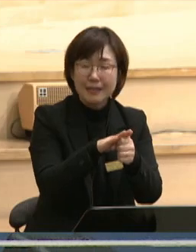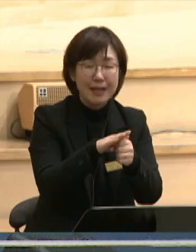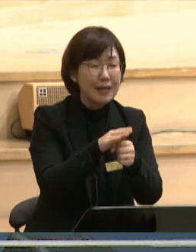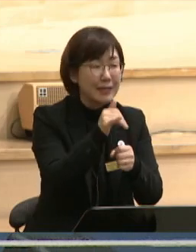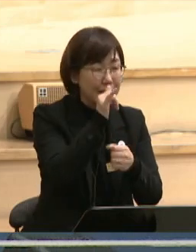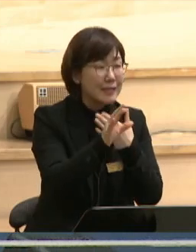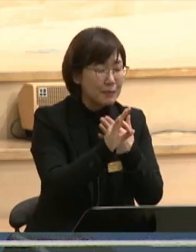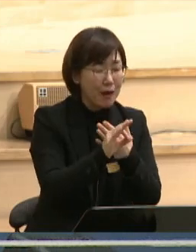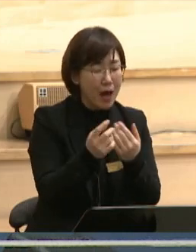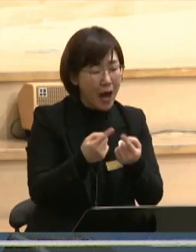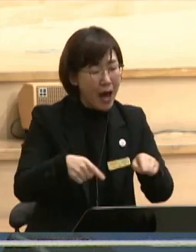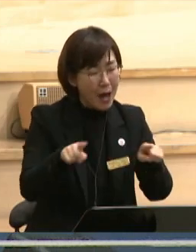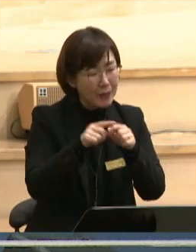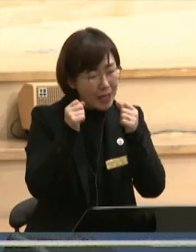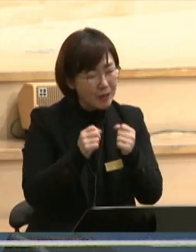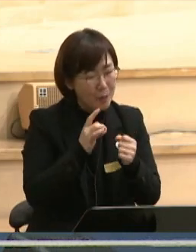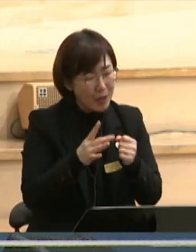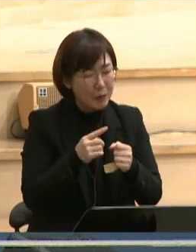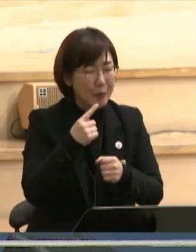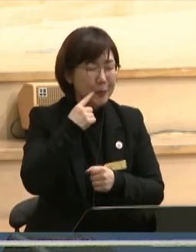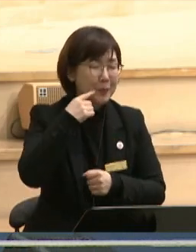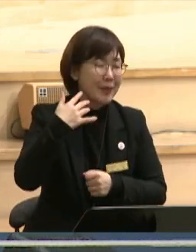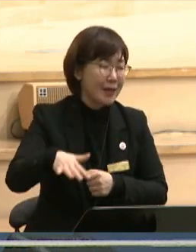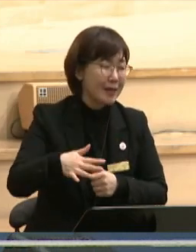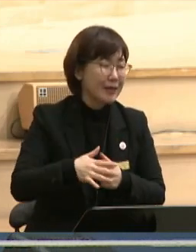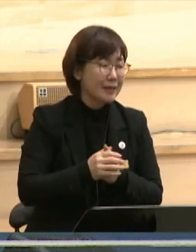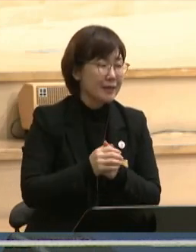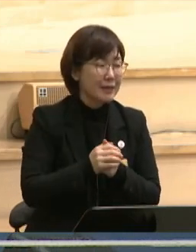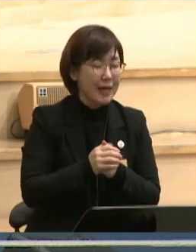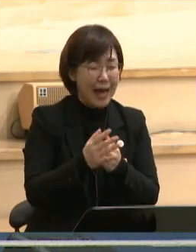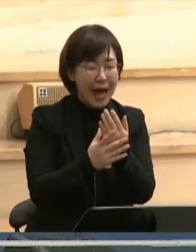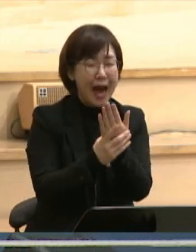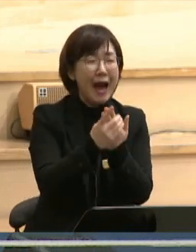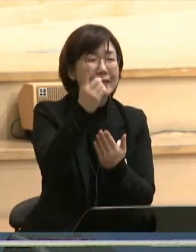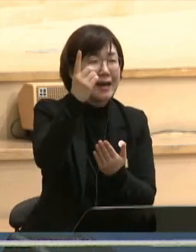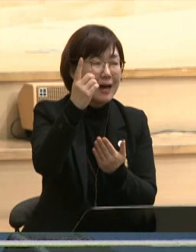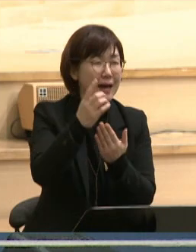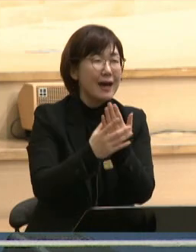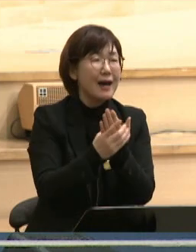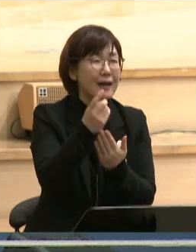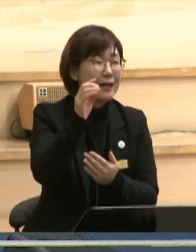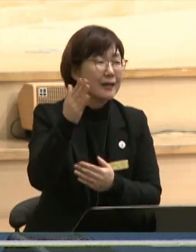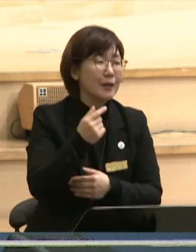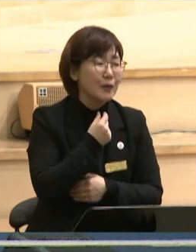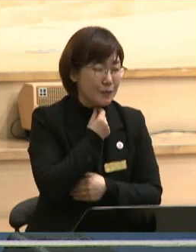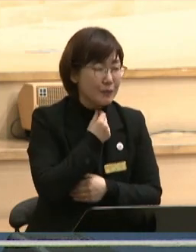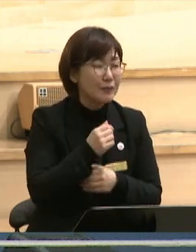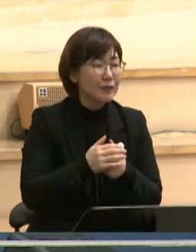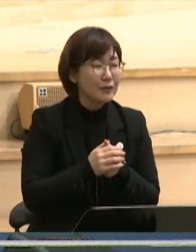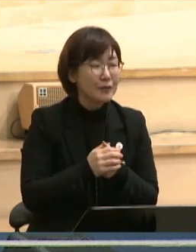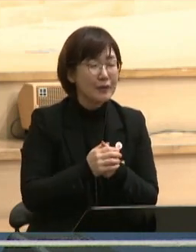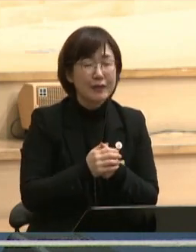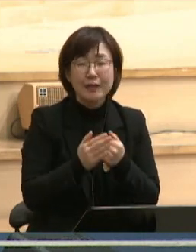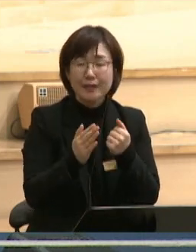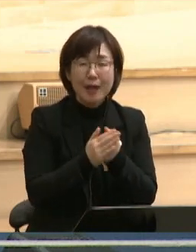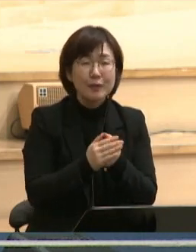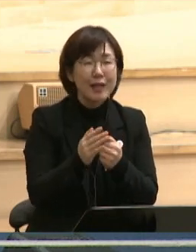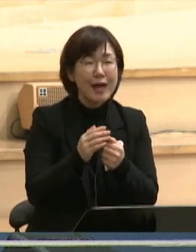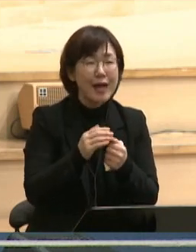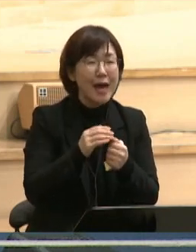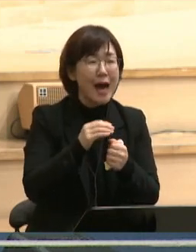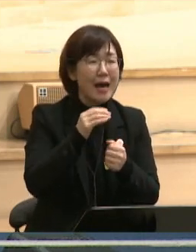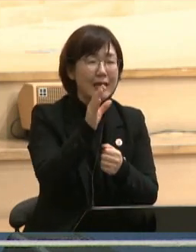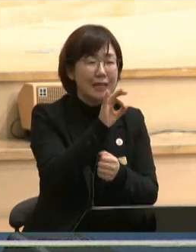함께 있는 것으로는 만족이 되지 않습니다 하나가 되고 싶어요 그래서 임마누엘